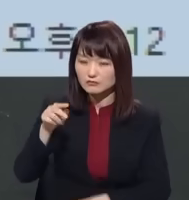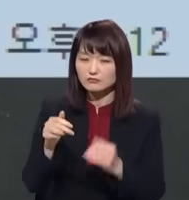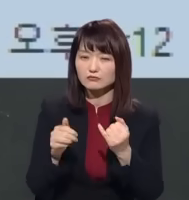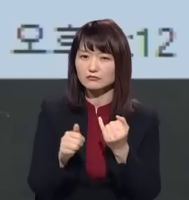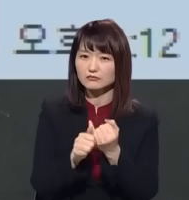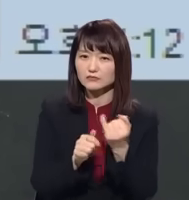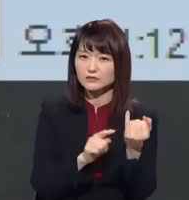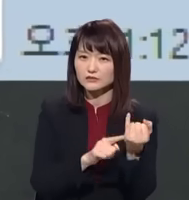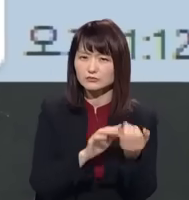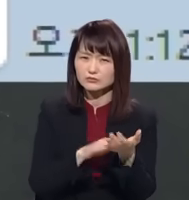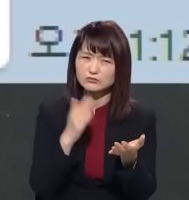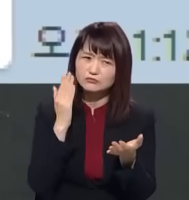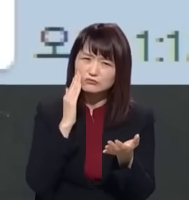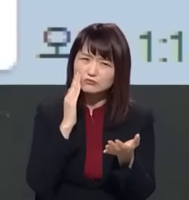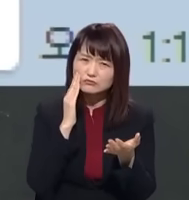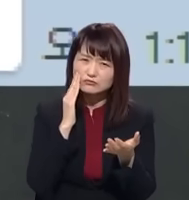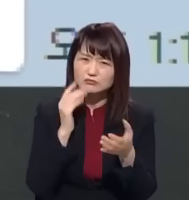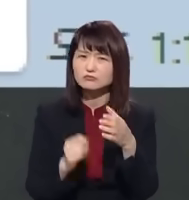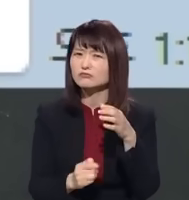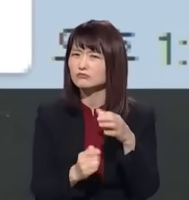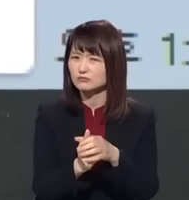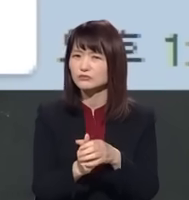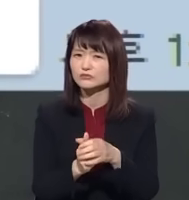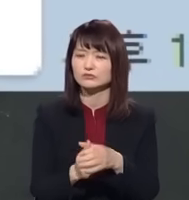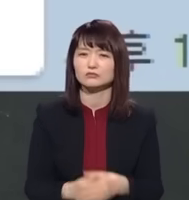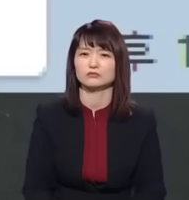화장치고는 좀 특이하지 않습니까?